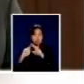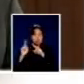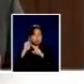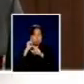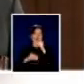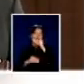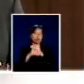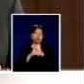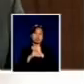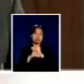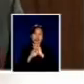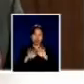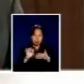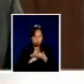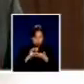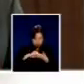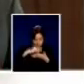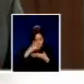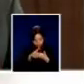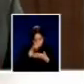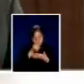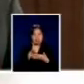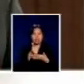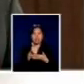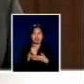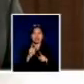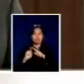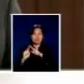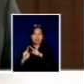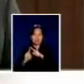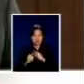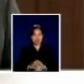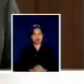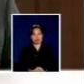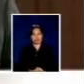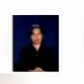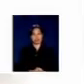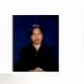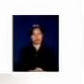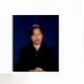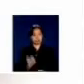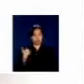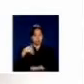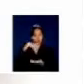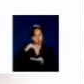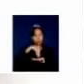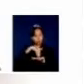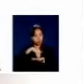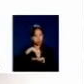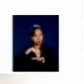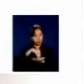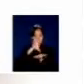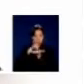ฝังลงไปนะครับในเครื่องมือที่ใช้เทคโนโลยีแบบนี้ได้ด้วย จะมีศูนย์ข้อมูลกลางที่จะรับเรื่องร้อง